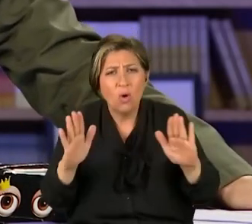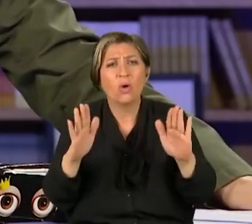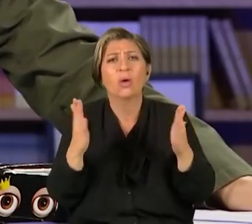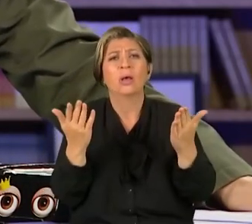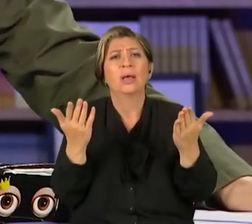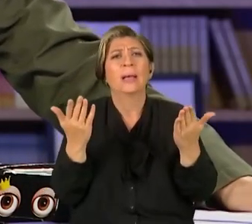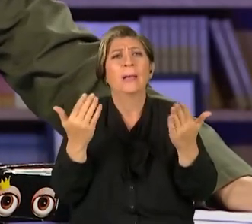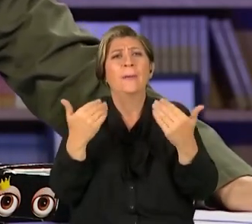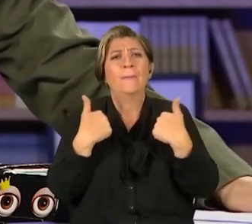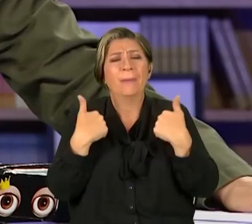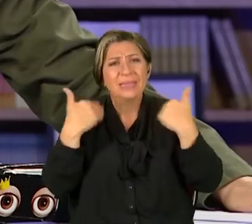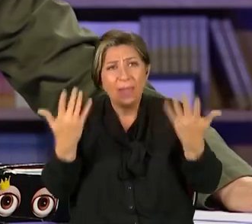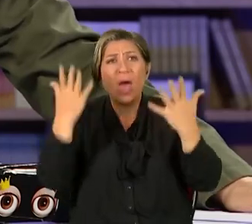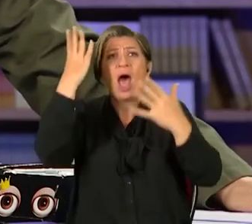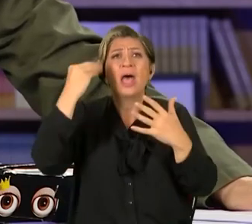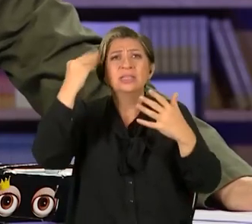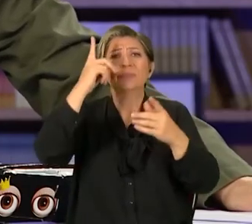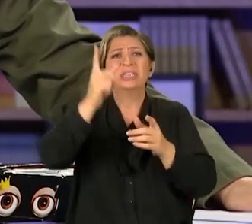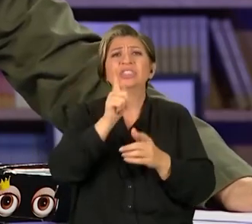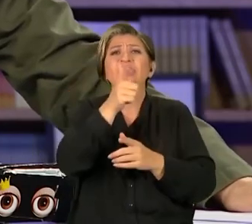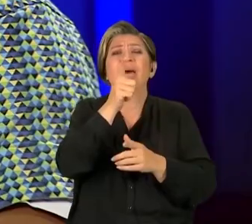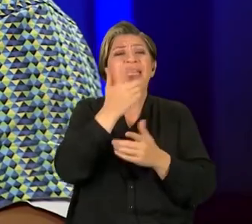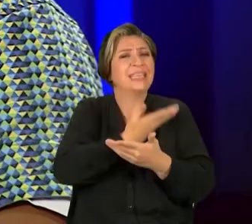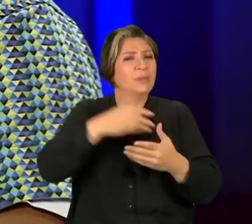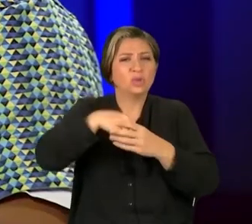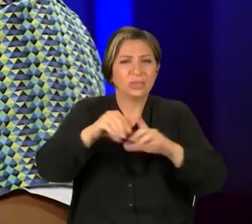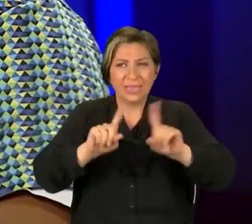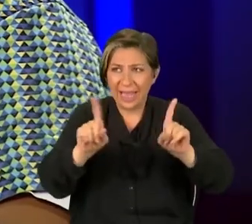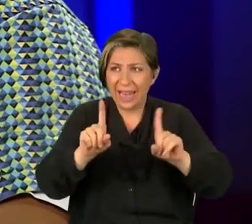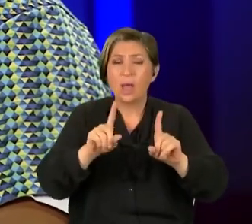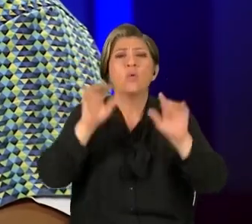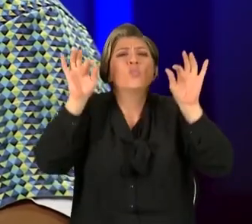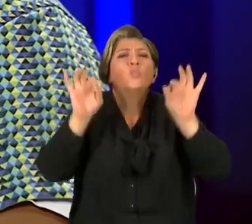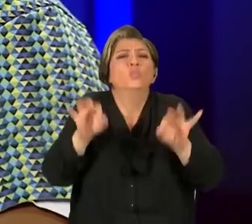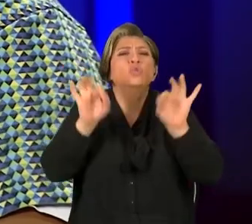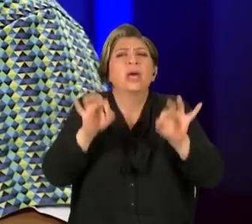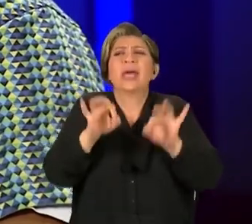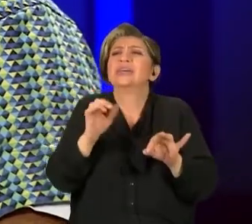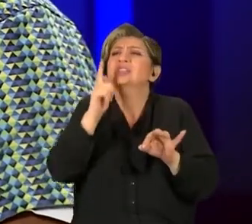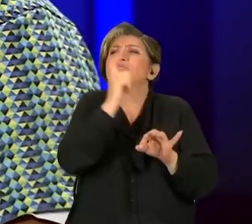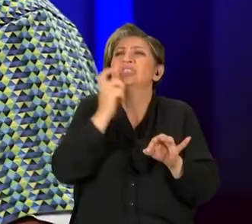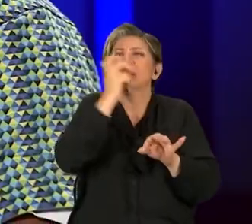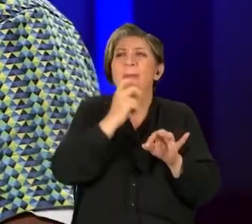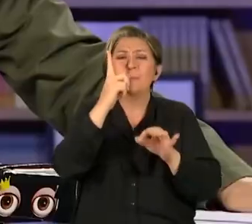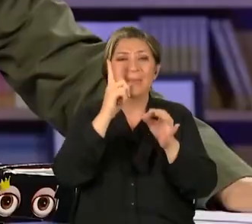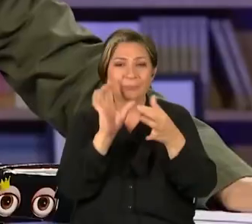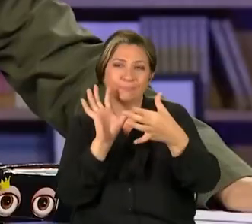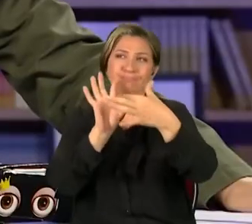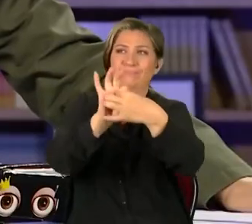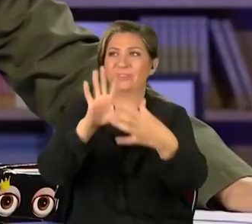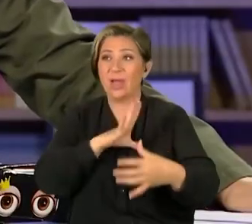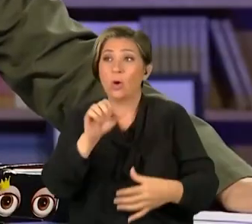ben tabii ki Anlaşılır bir şairliği sevdiğin için değil yani mutlaka şairlikte bir sembolizm vardır